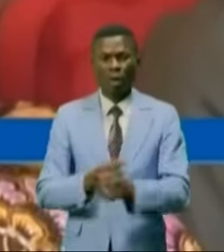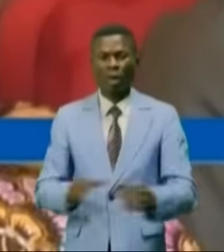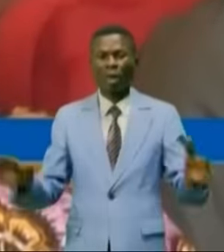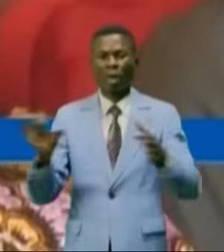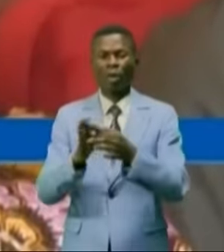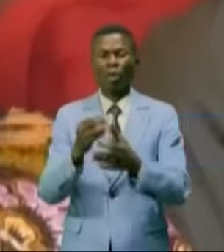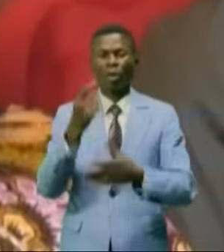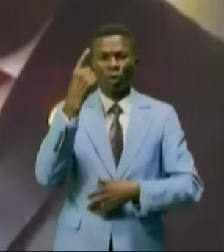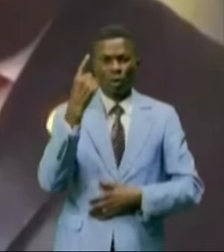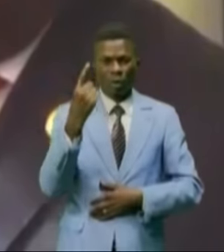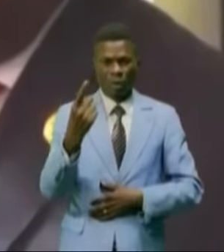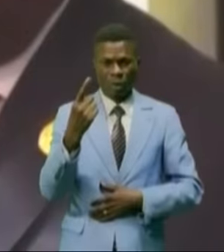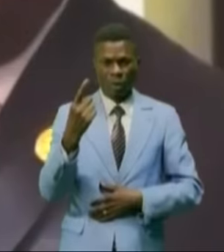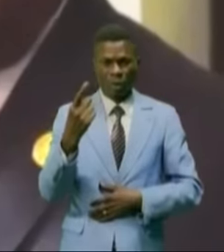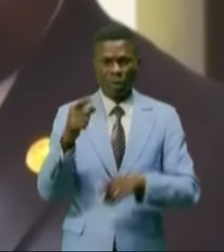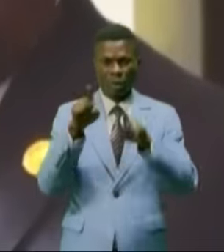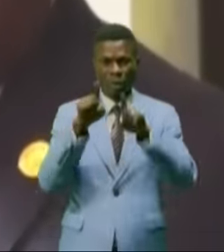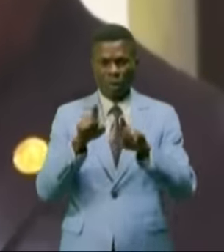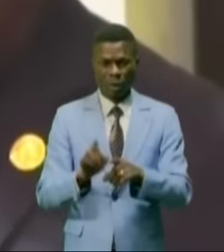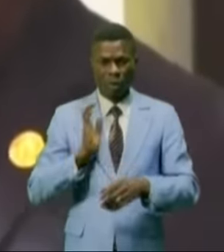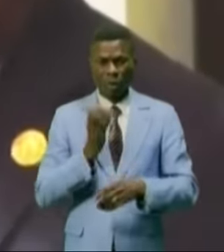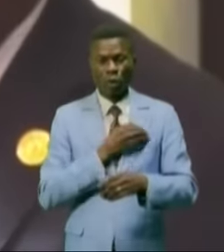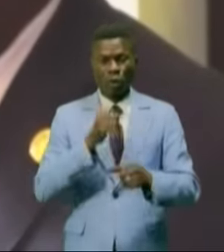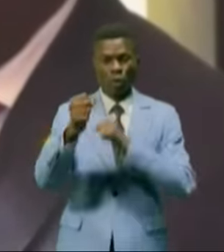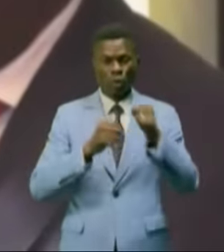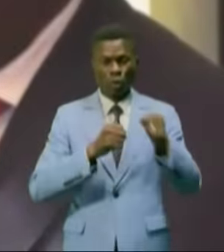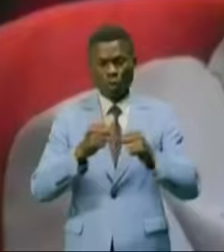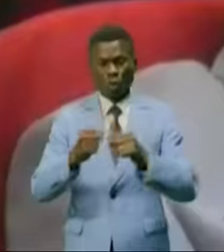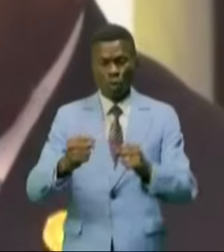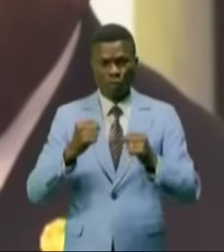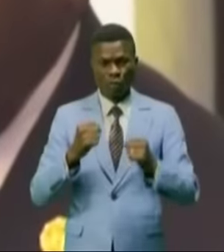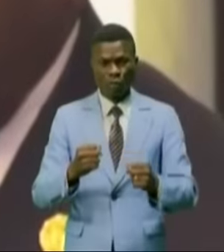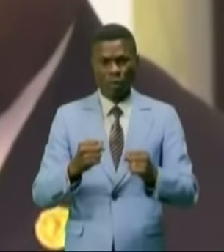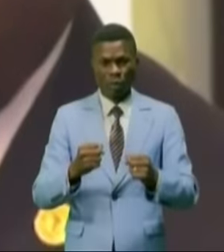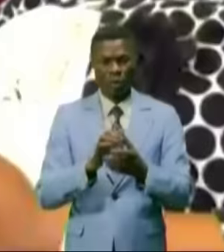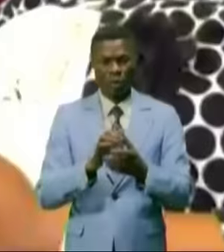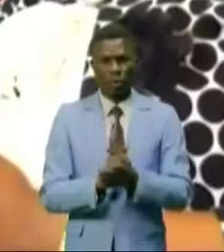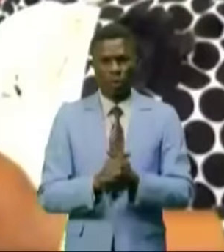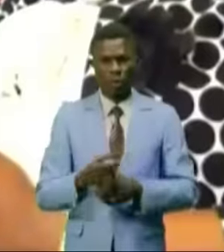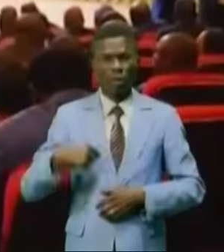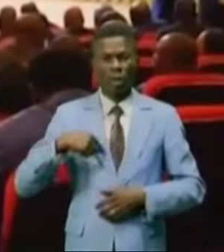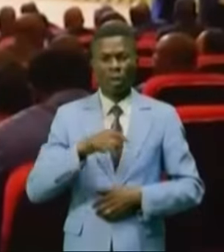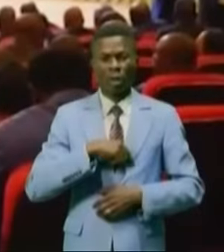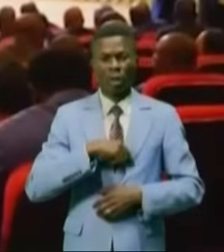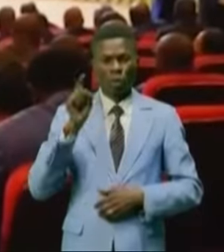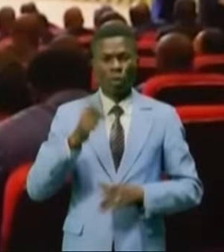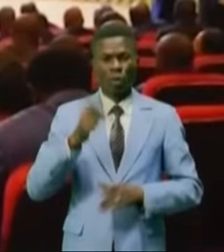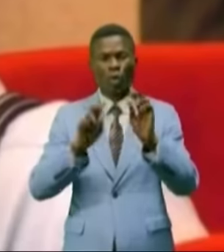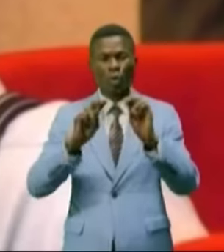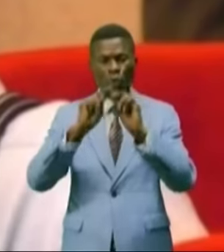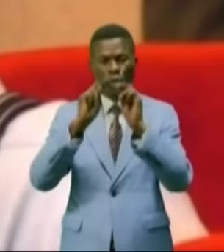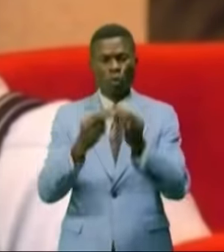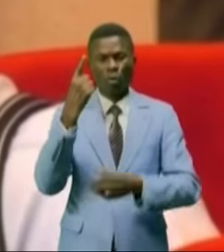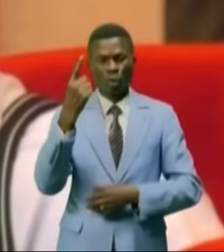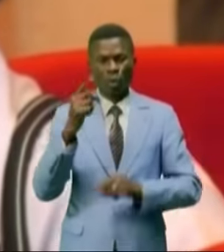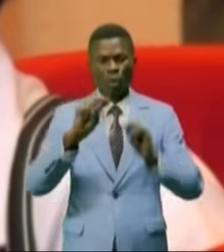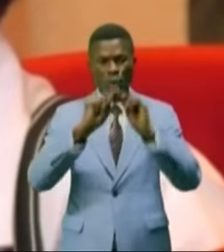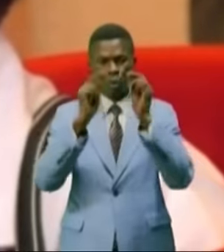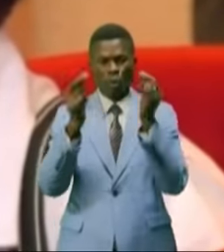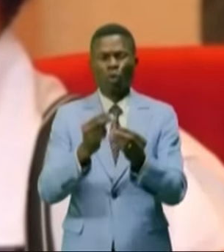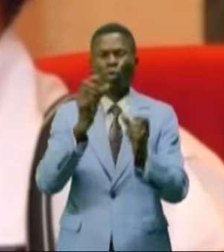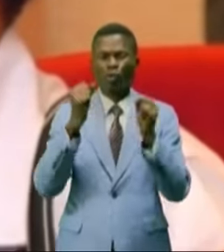solidarité et notre combativité. Nous devons former un bloc